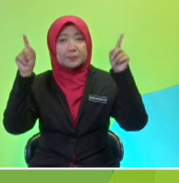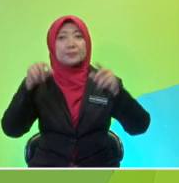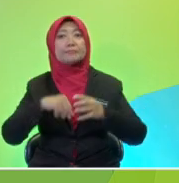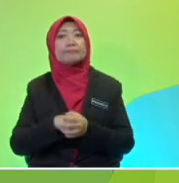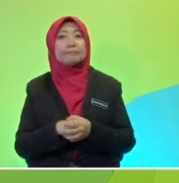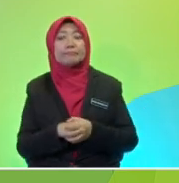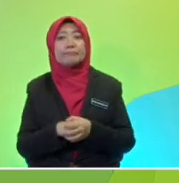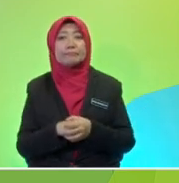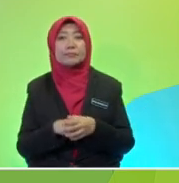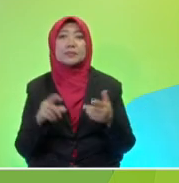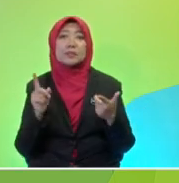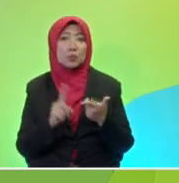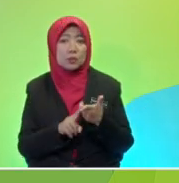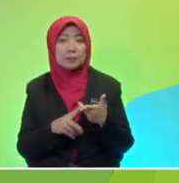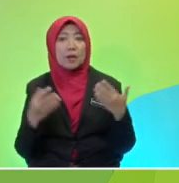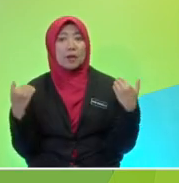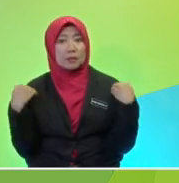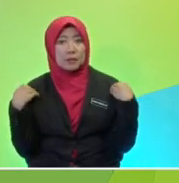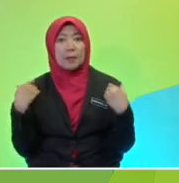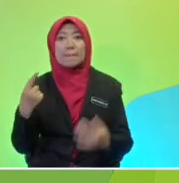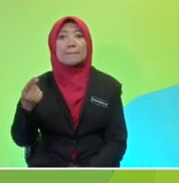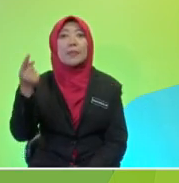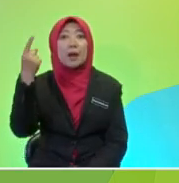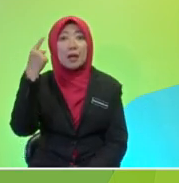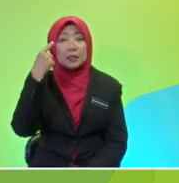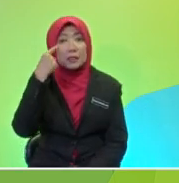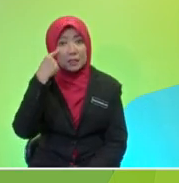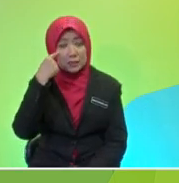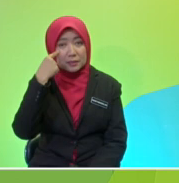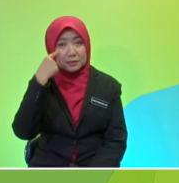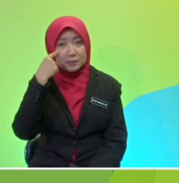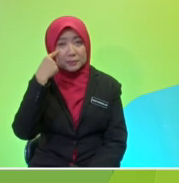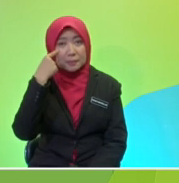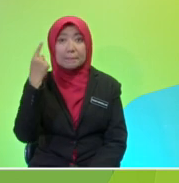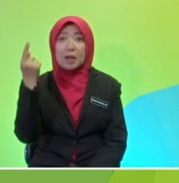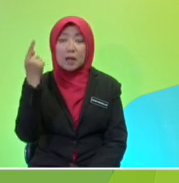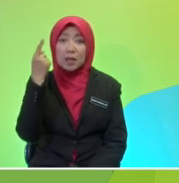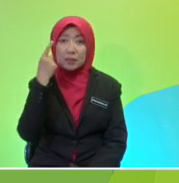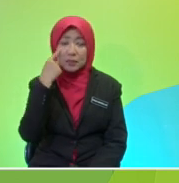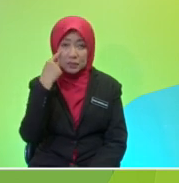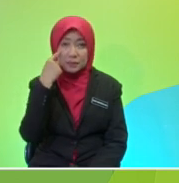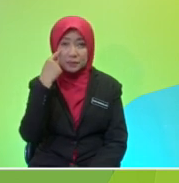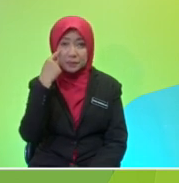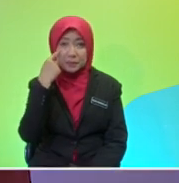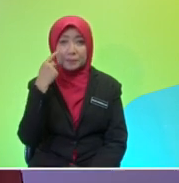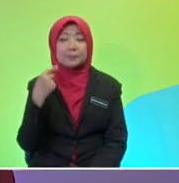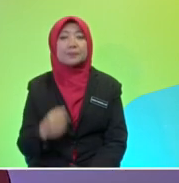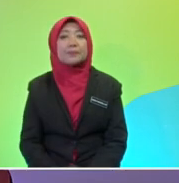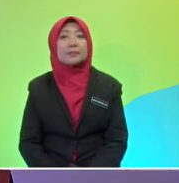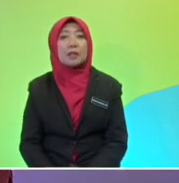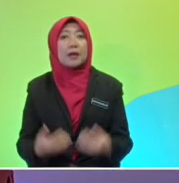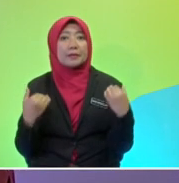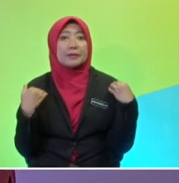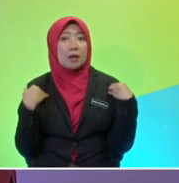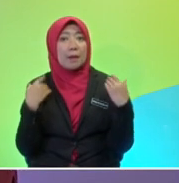yang kedua dia ada mata disebut mata mata batu dia ada rahang